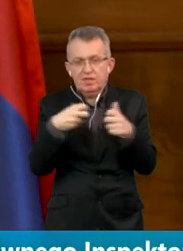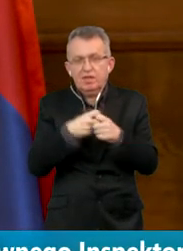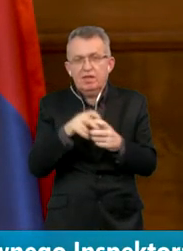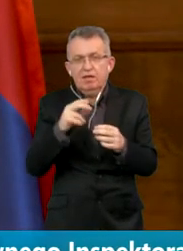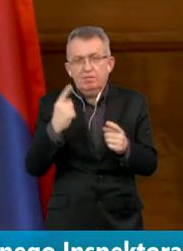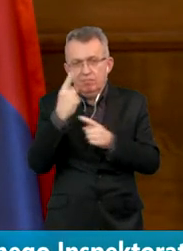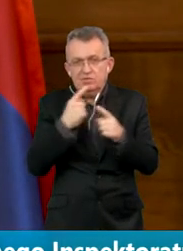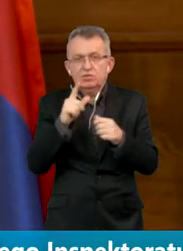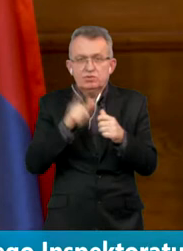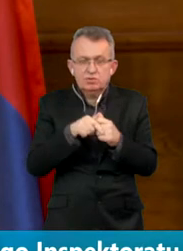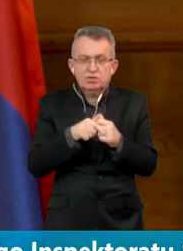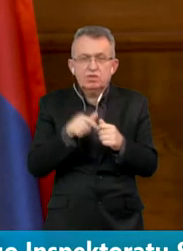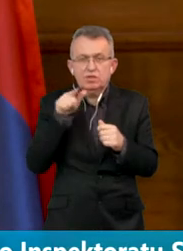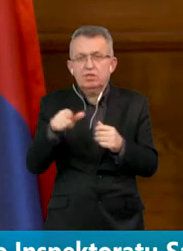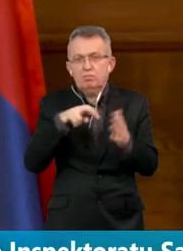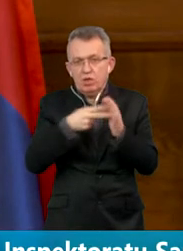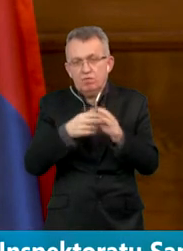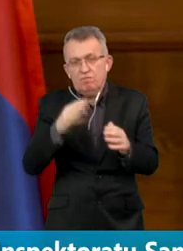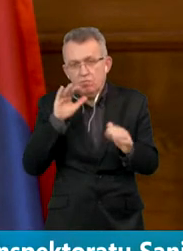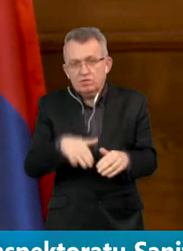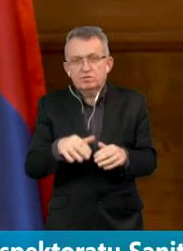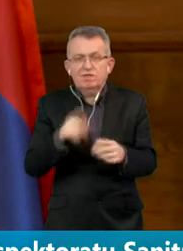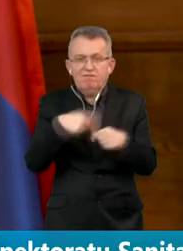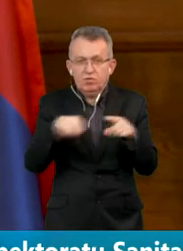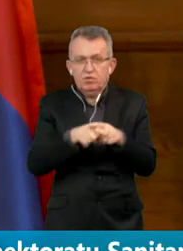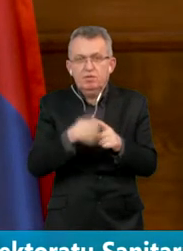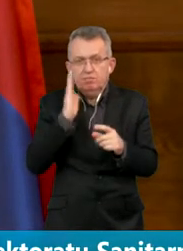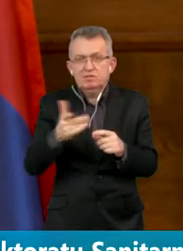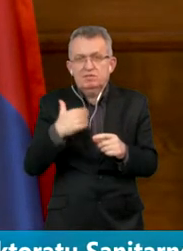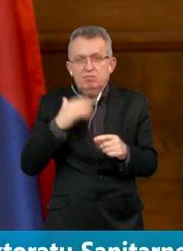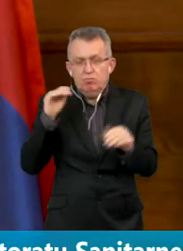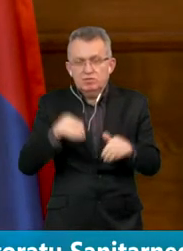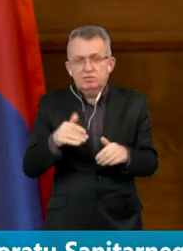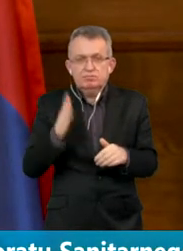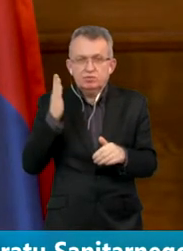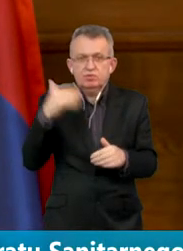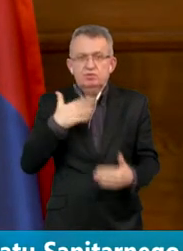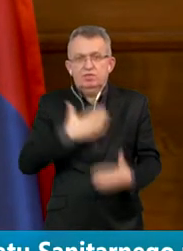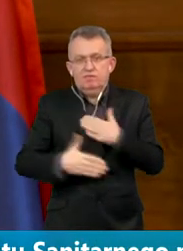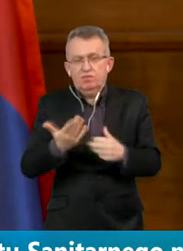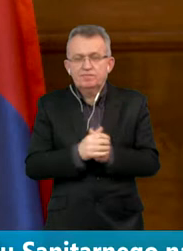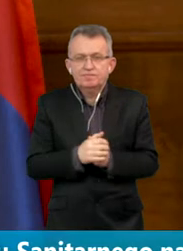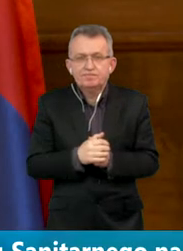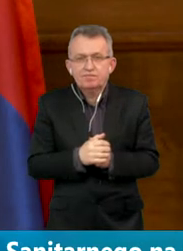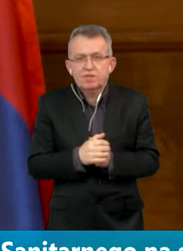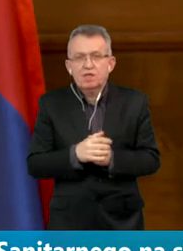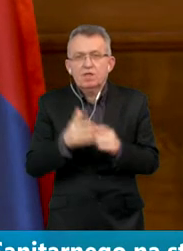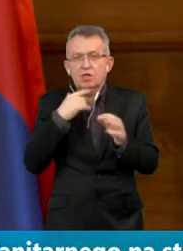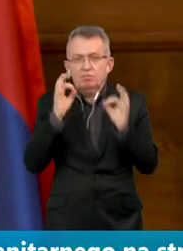mam nadzieję, że z tych projektów będziemy, z ich realizacji będziemy się wszyscy mogli cieszyć.